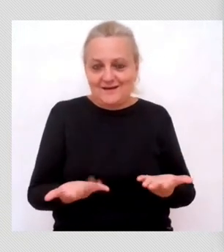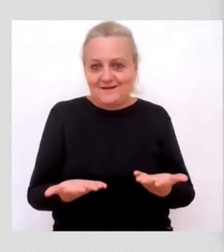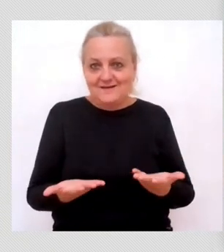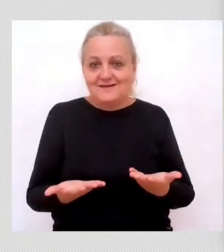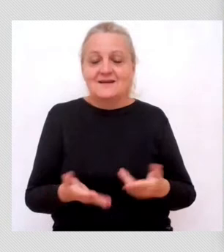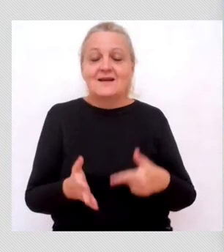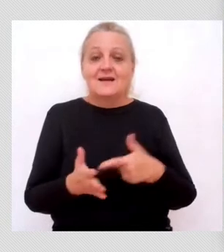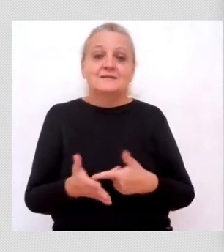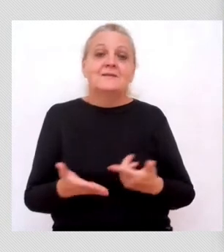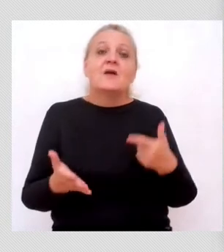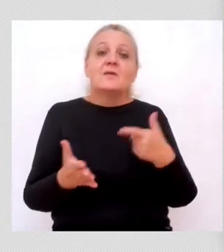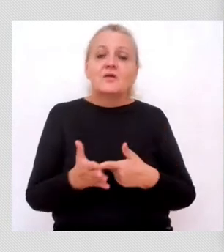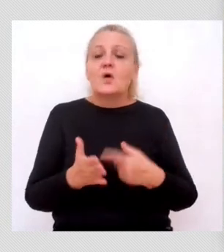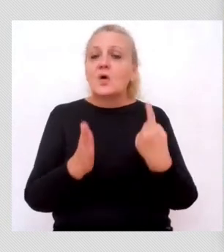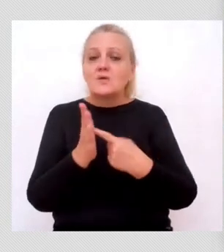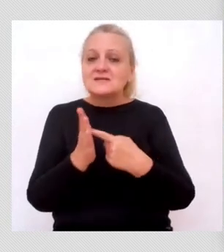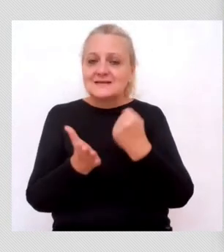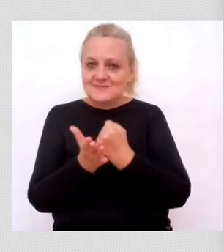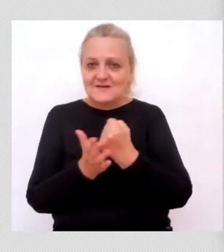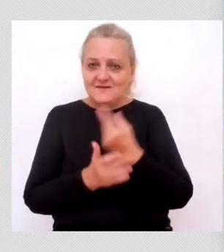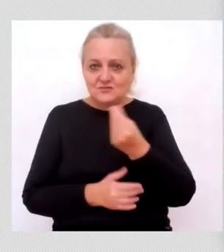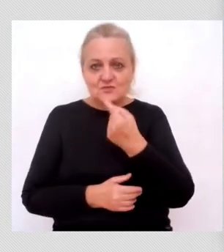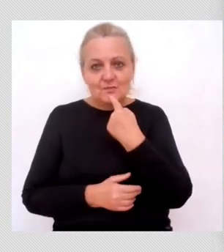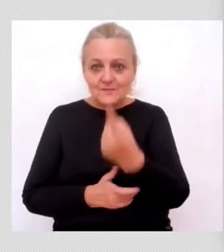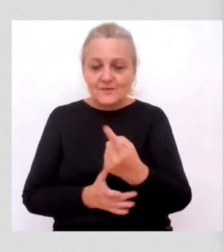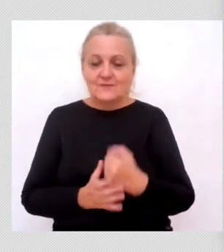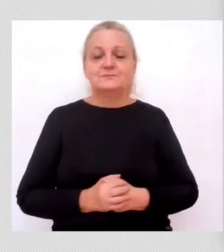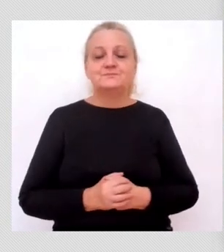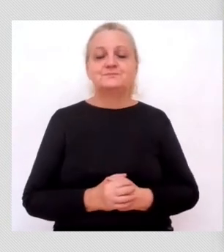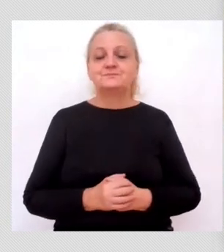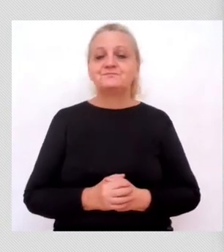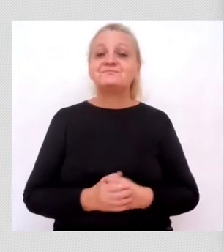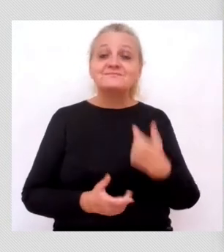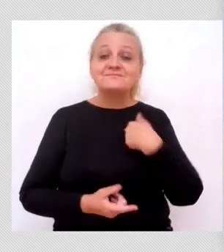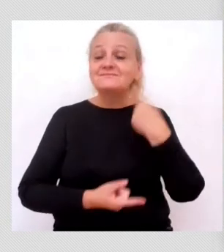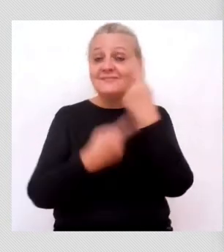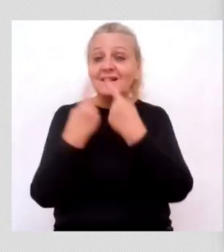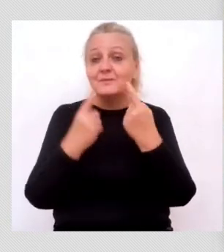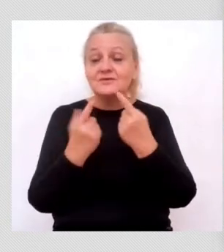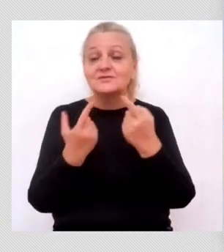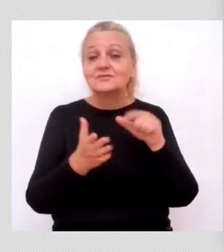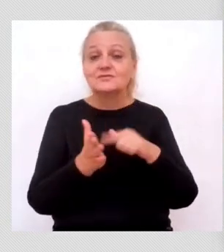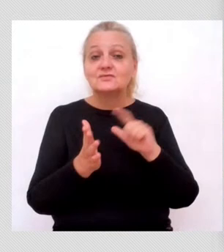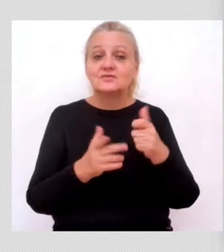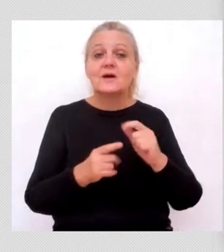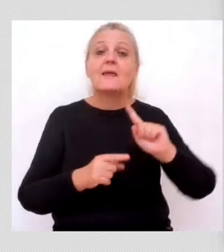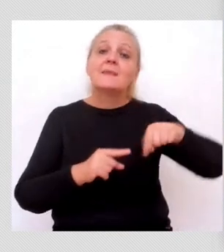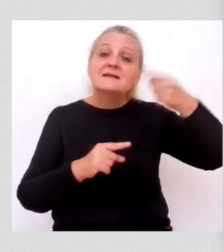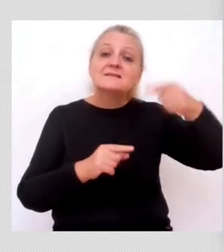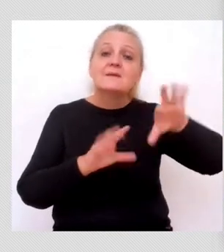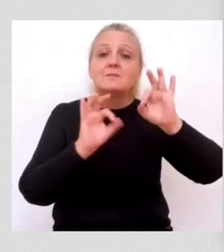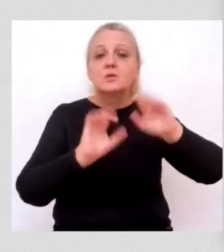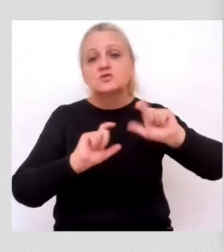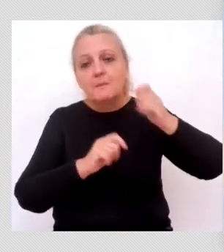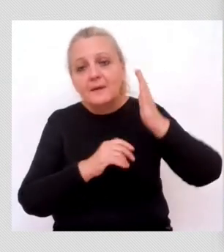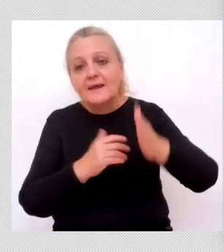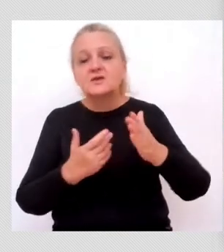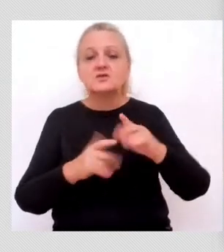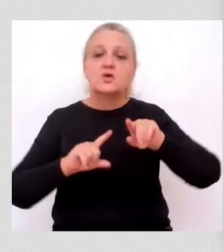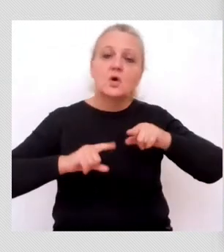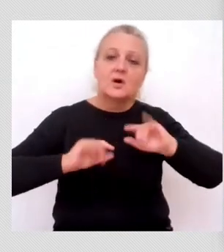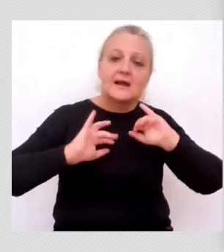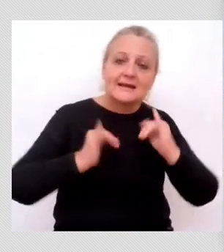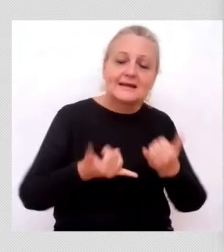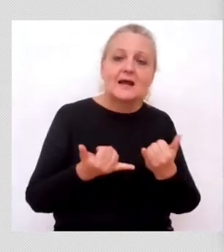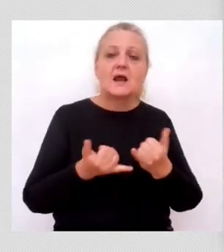Oczywiście ja nie, to ostatnia rzecz, którą powiem, nie uważam, żeby myślenie o tym, co po kolejnych wyborach i jak to powinno być